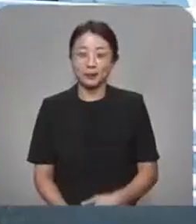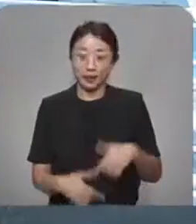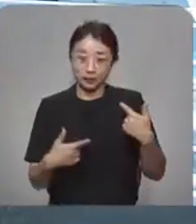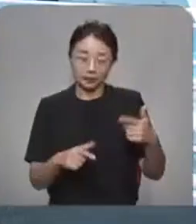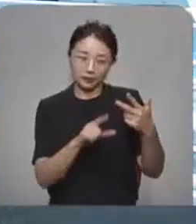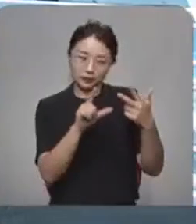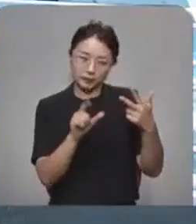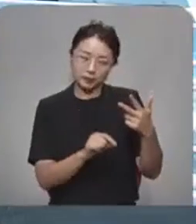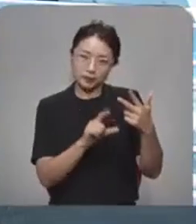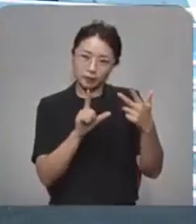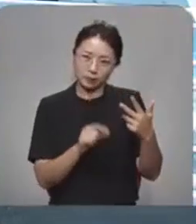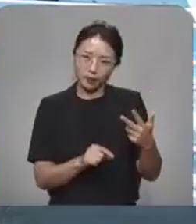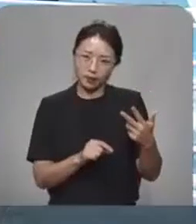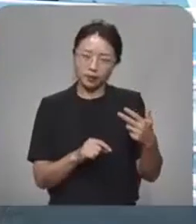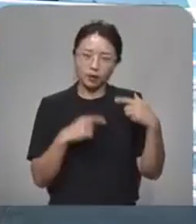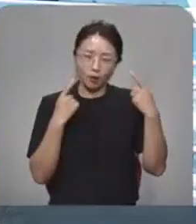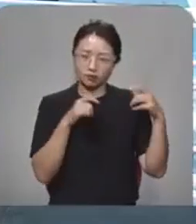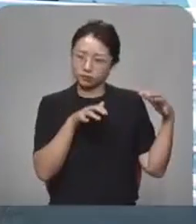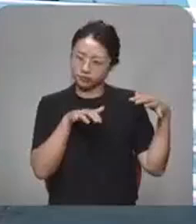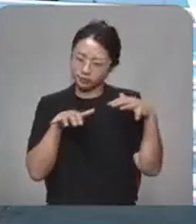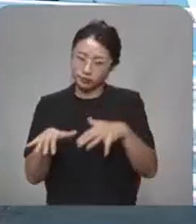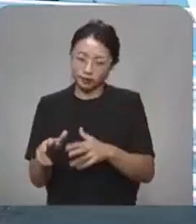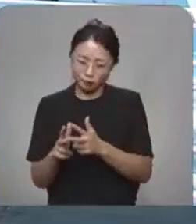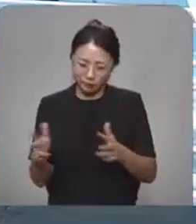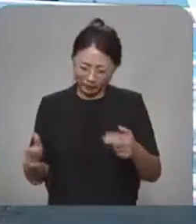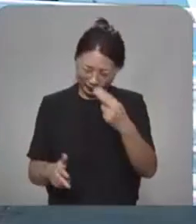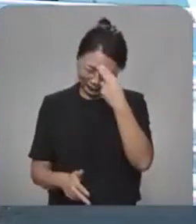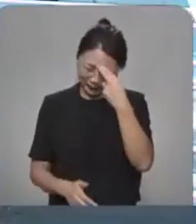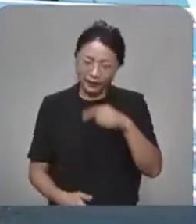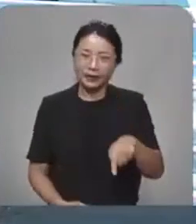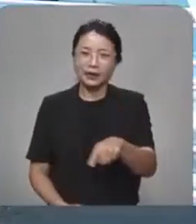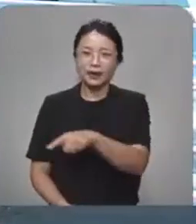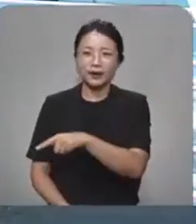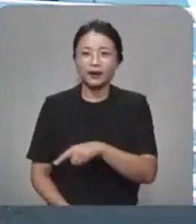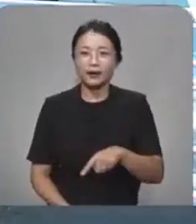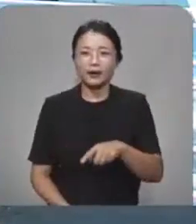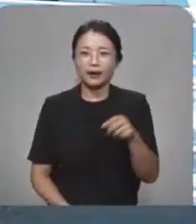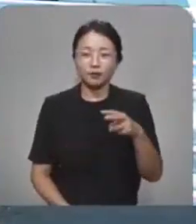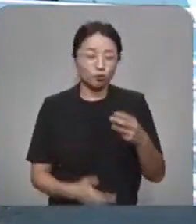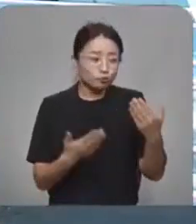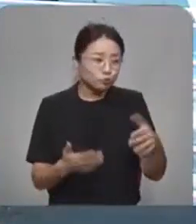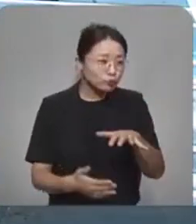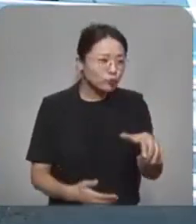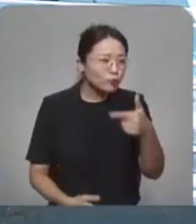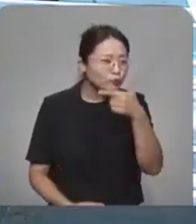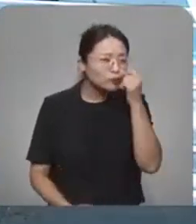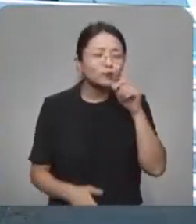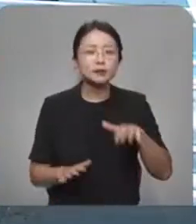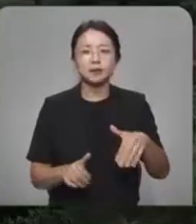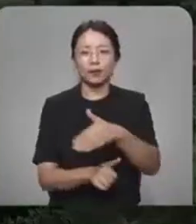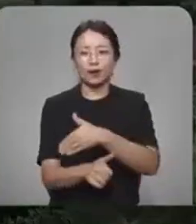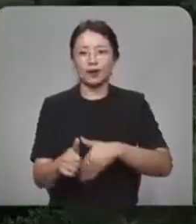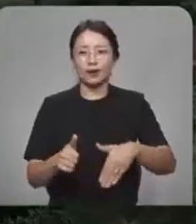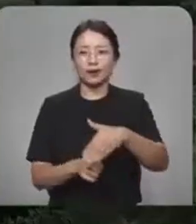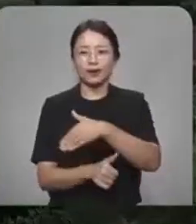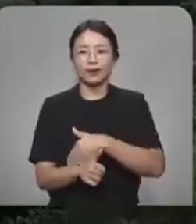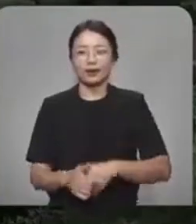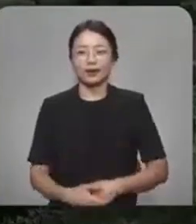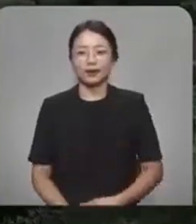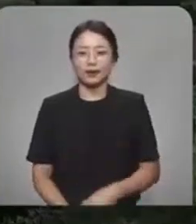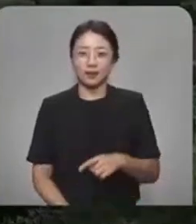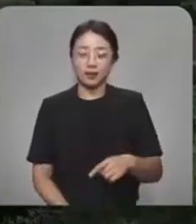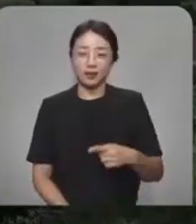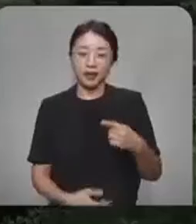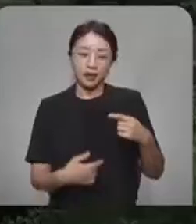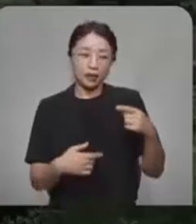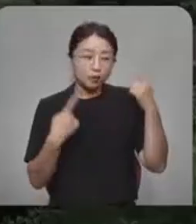휴가철 많은 관광객이 몰릴 때면 주차난이 되풀이되고 편의시설도 다소 부족한 상황입니다. 이런